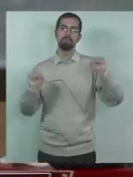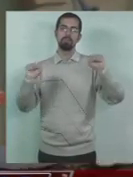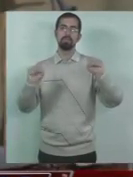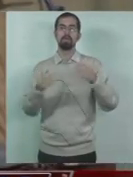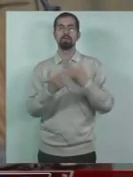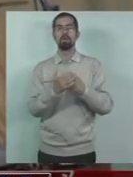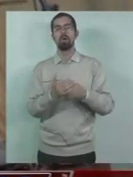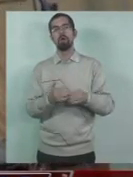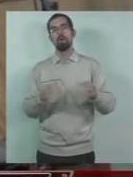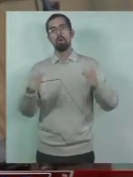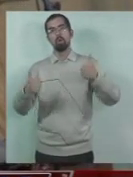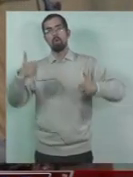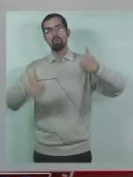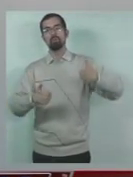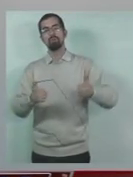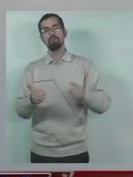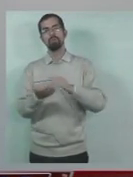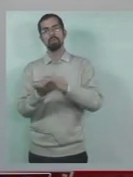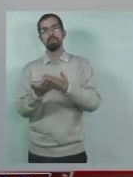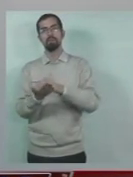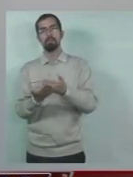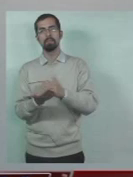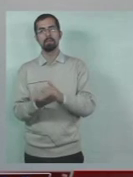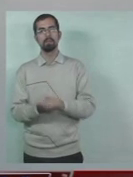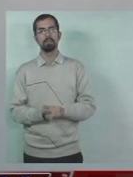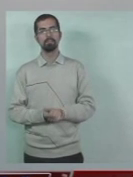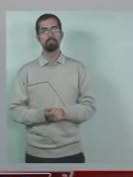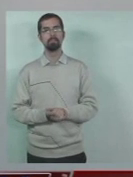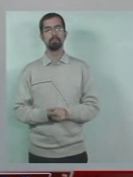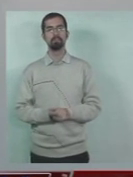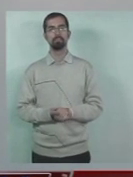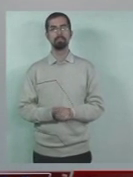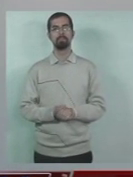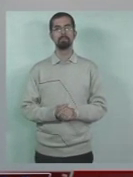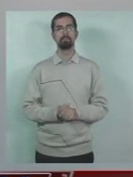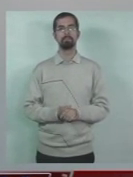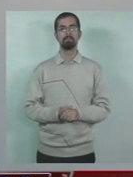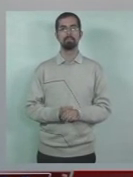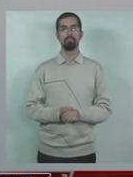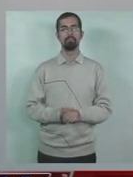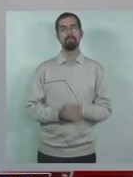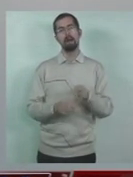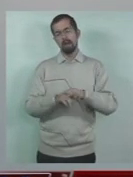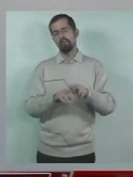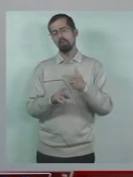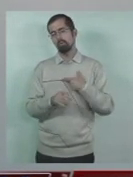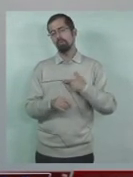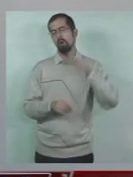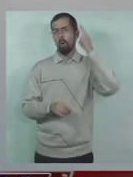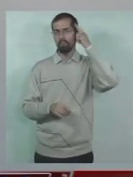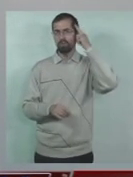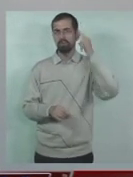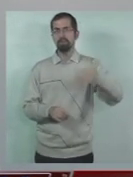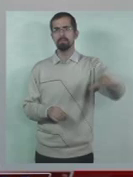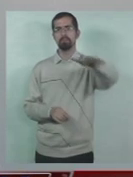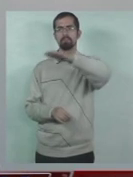desfășura concursul de interpretare. Festivalul de satiră și umor Tudor Mușatescu, așa cum ne-am obișnuit, cum am